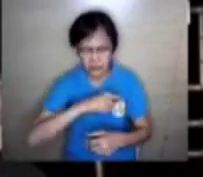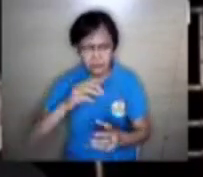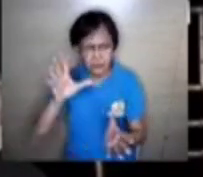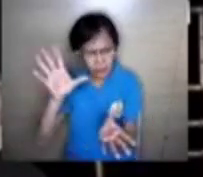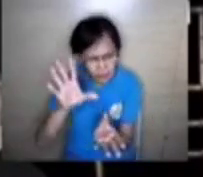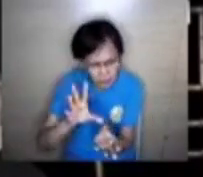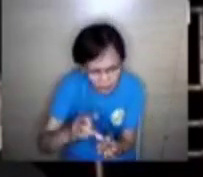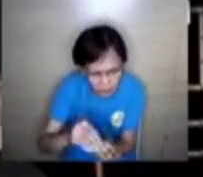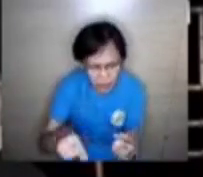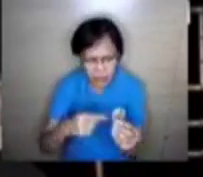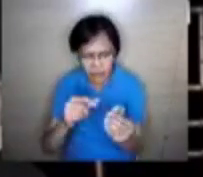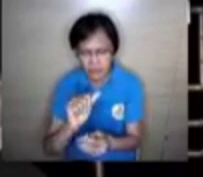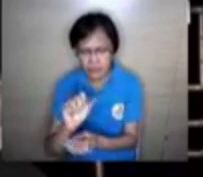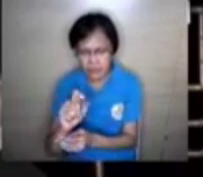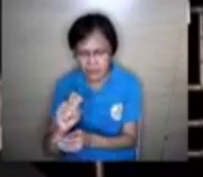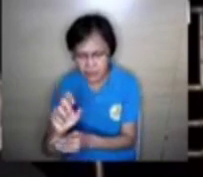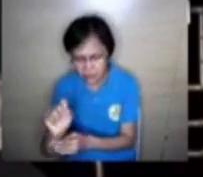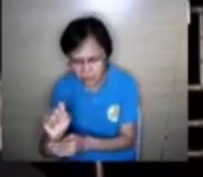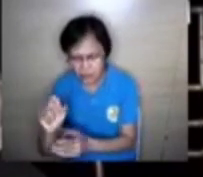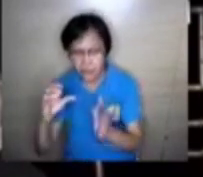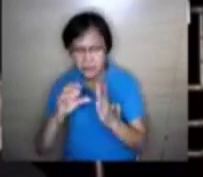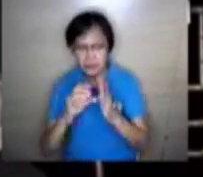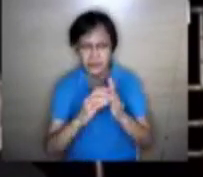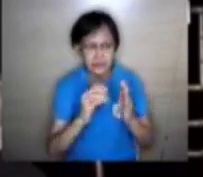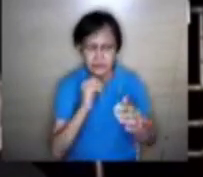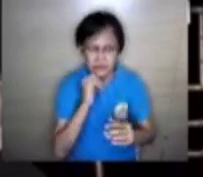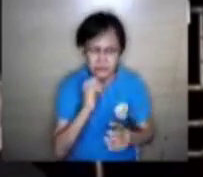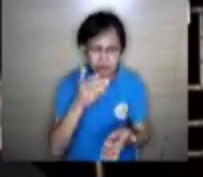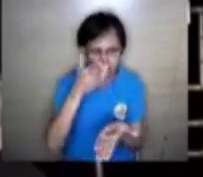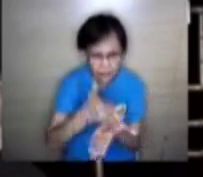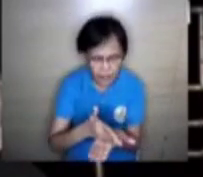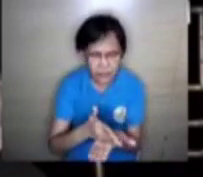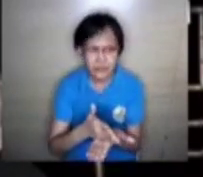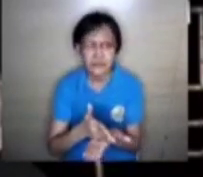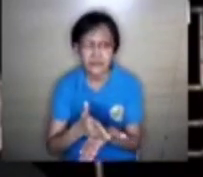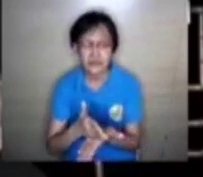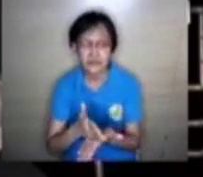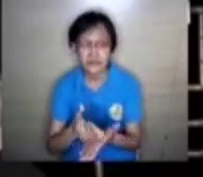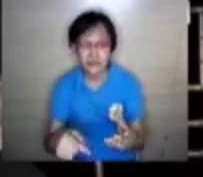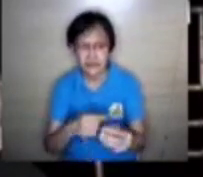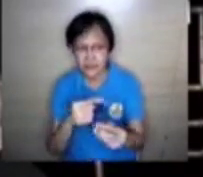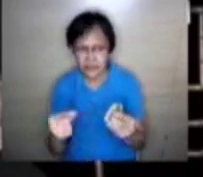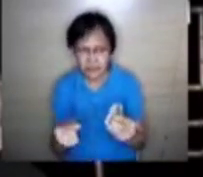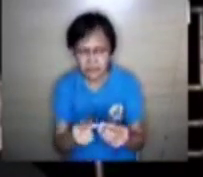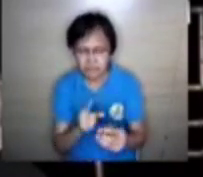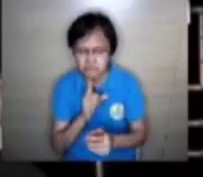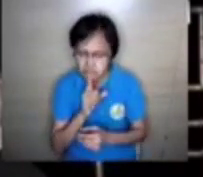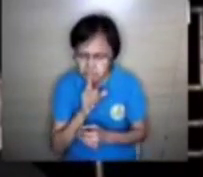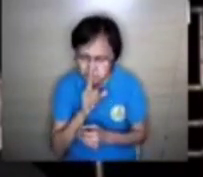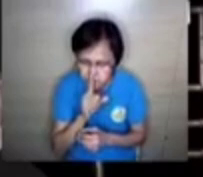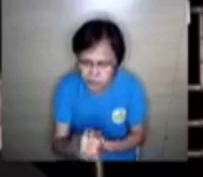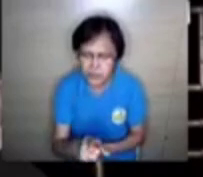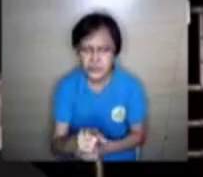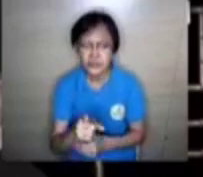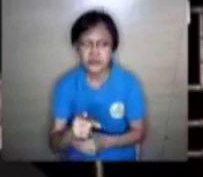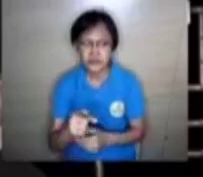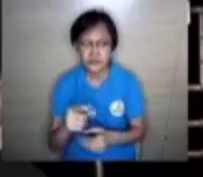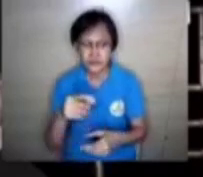LGU. Hindi tayo titigil sa internal housekeeping, sa ating internal housekeeping